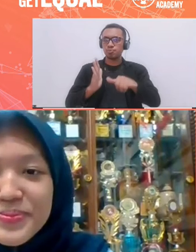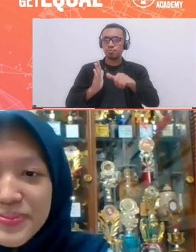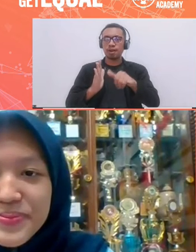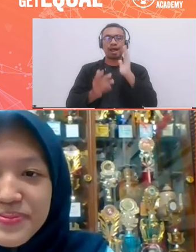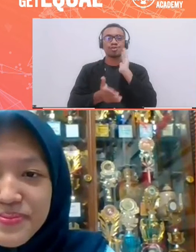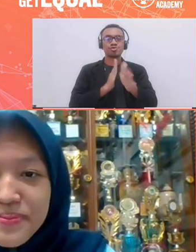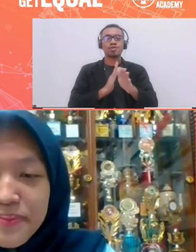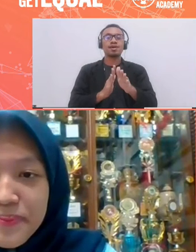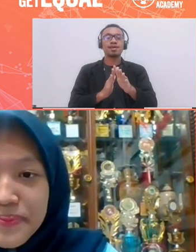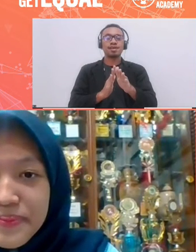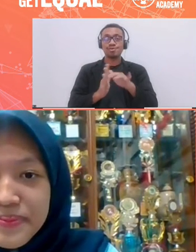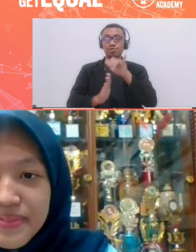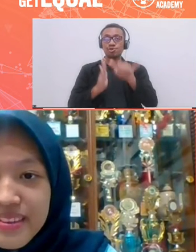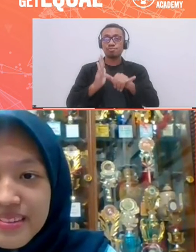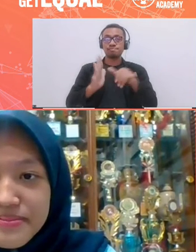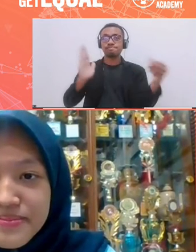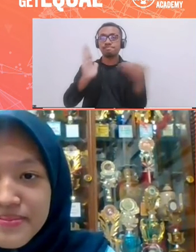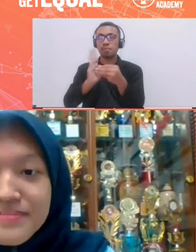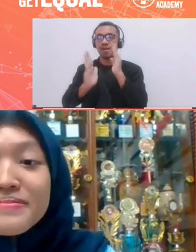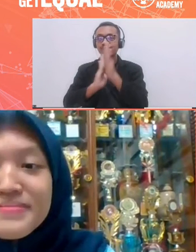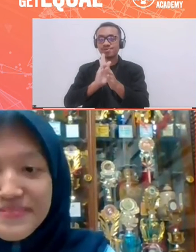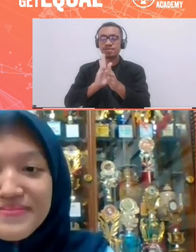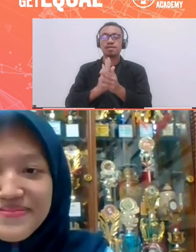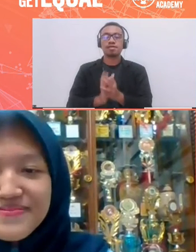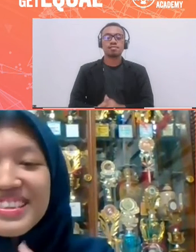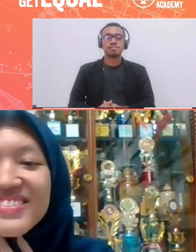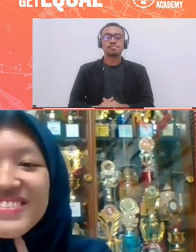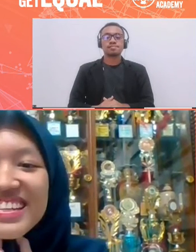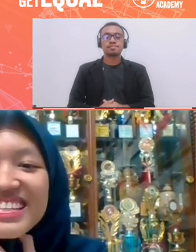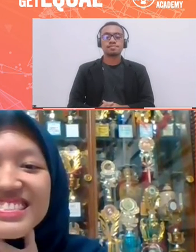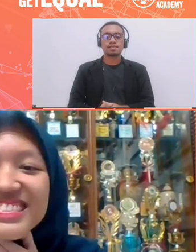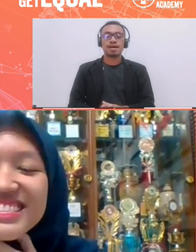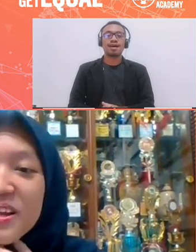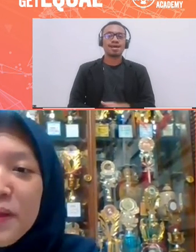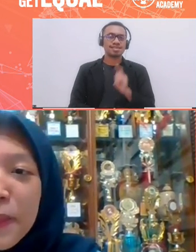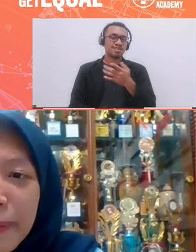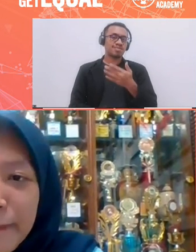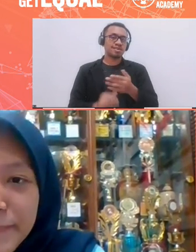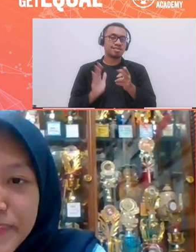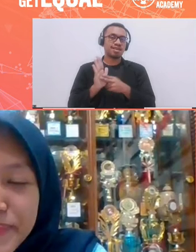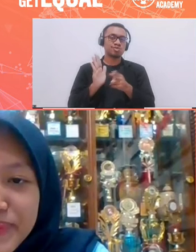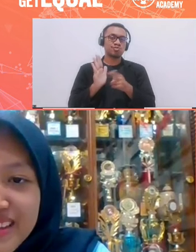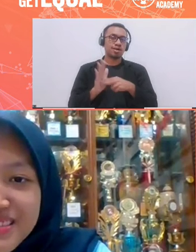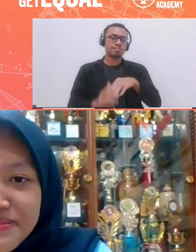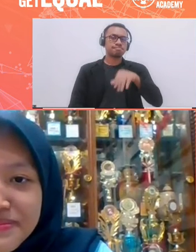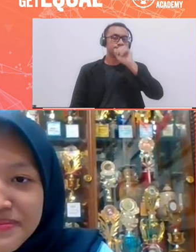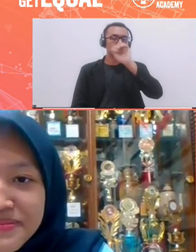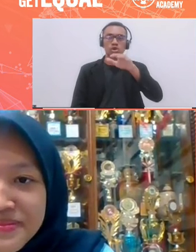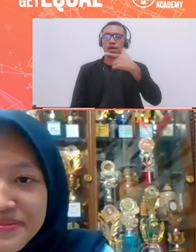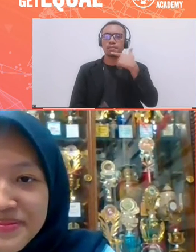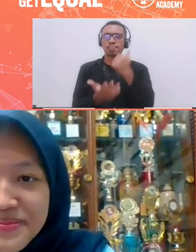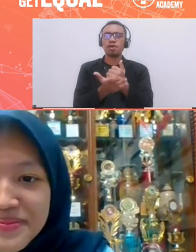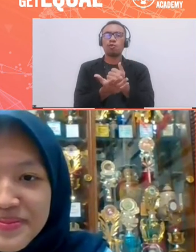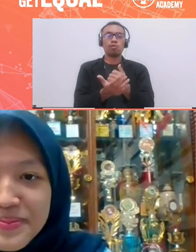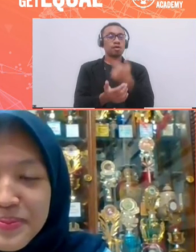lihat gitu ya. Ada beberapa pesan penting, Fayana, buat Fayana dan mungkin teman-teman perempuan. Boleh dong disampaikan ada pesan penting apa